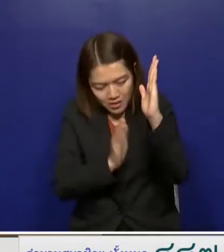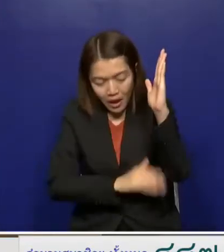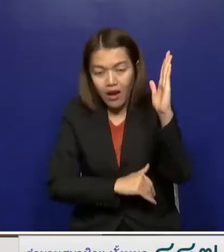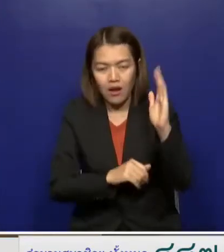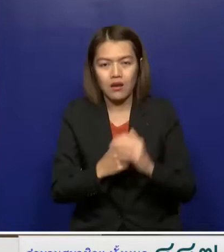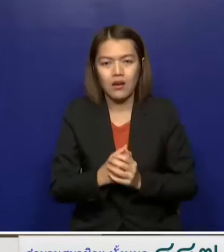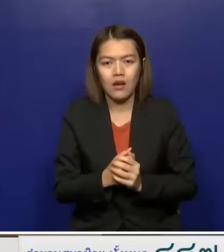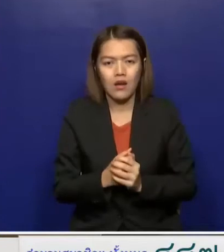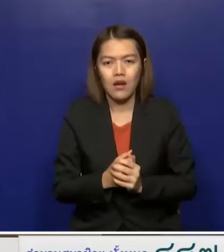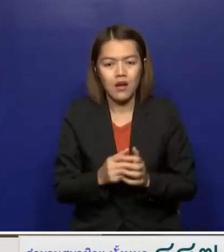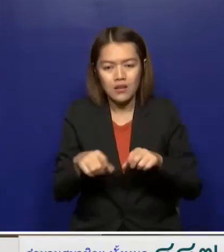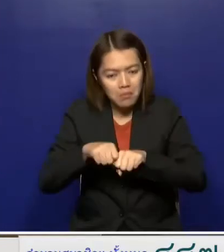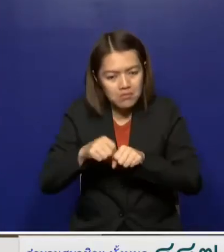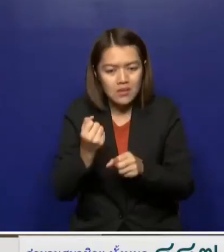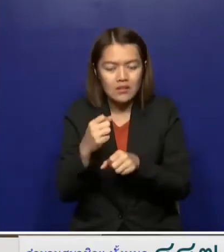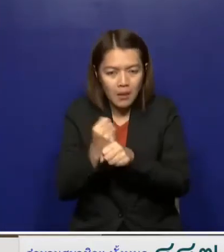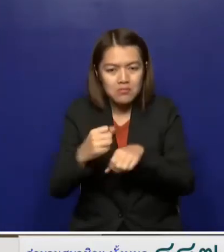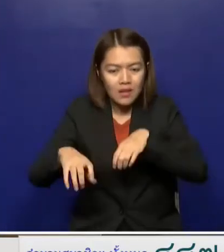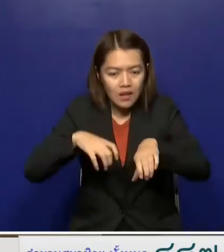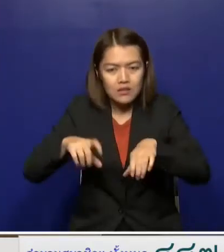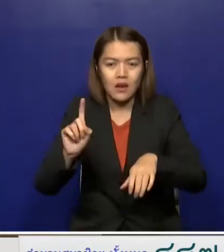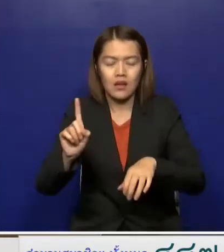ของยุตศาตกรมบิาารประเทศทเรีกว่า